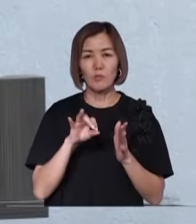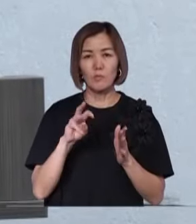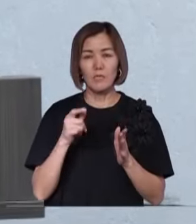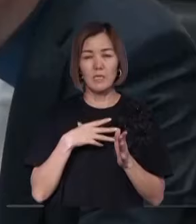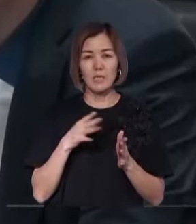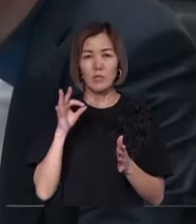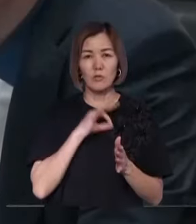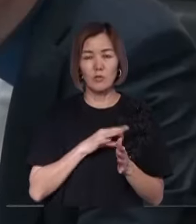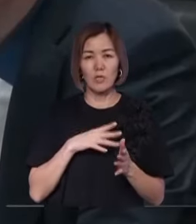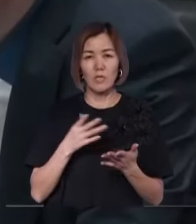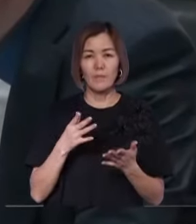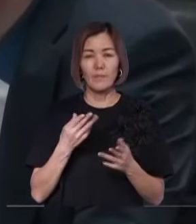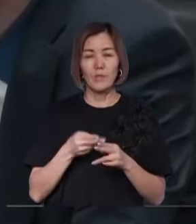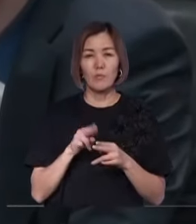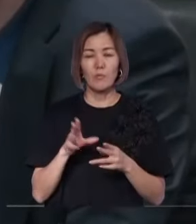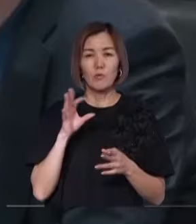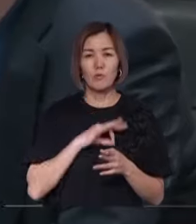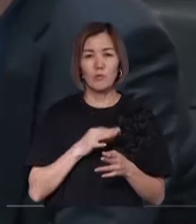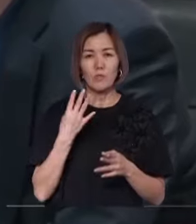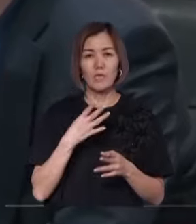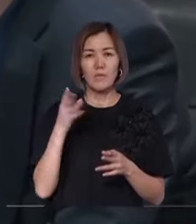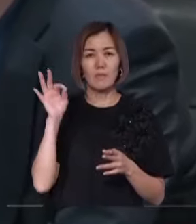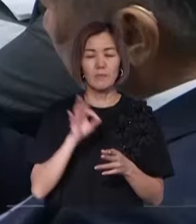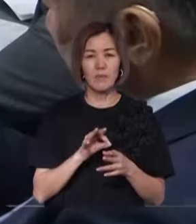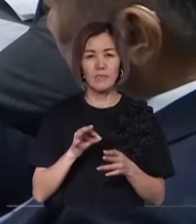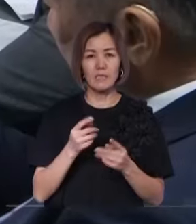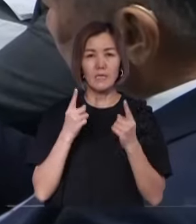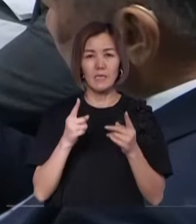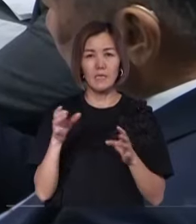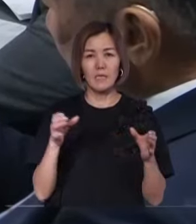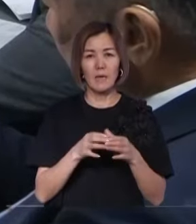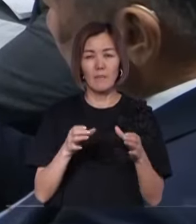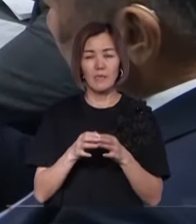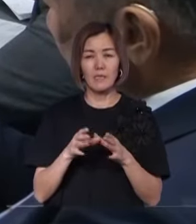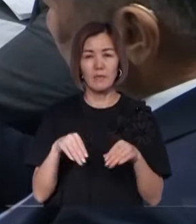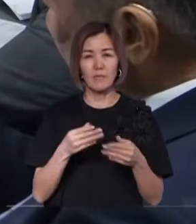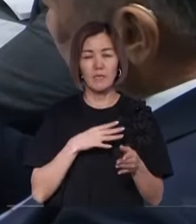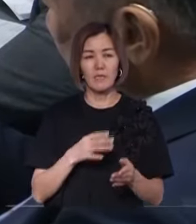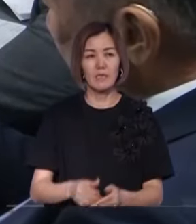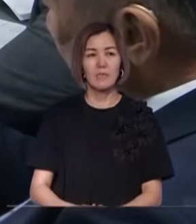теңге түскен. Айта кету керек, бұл түсімдердің 45% аумақтағы ірі компаниялар береді.